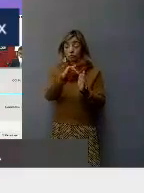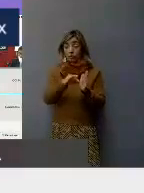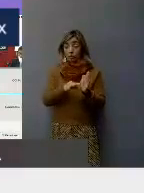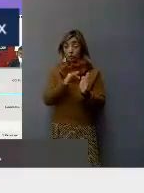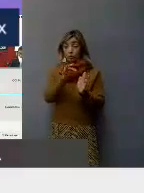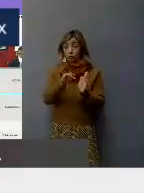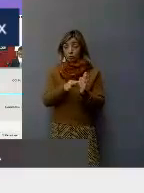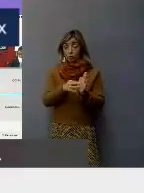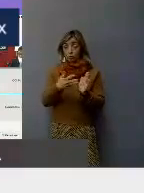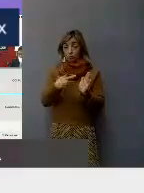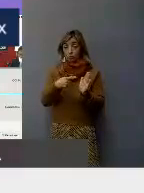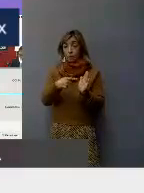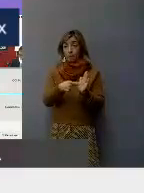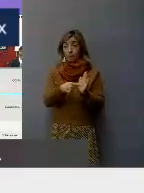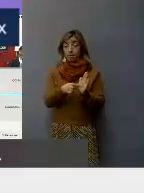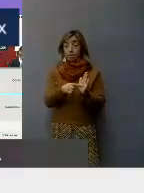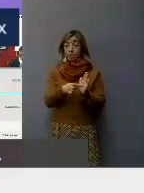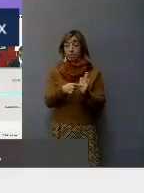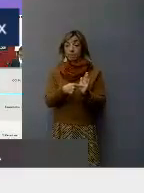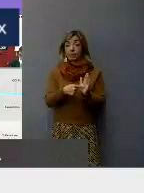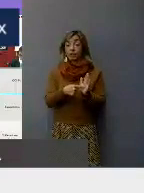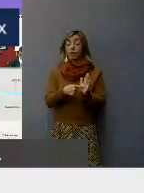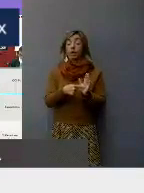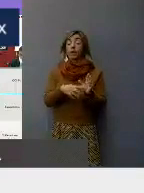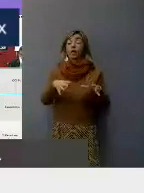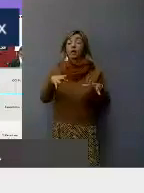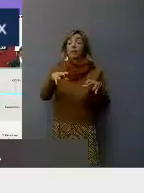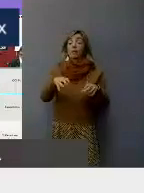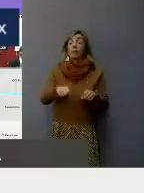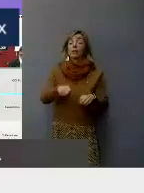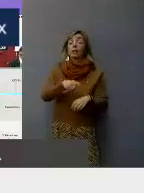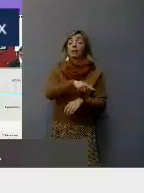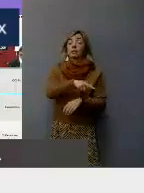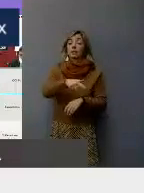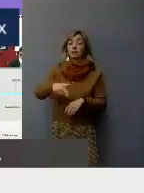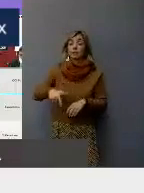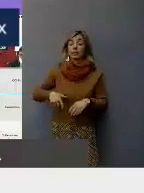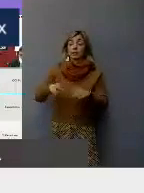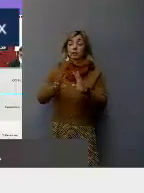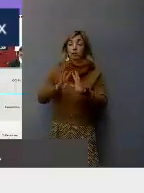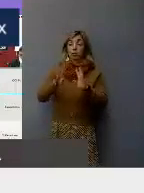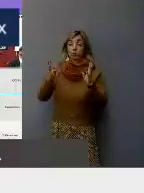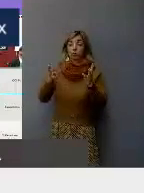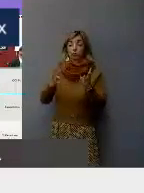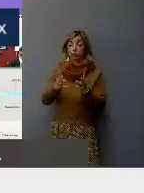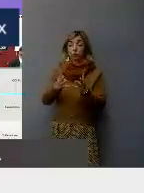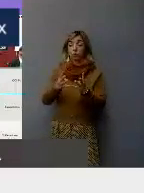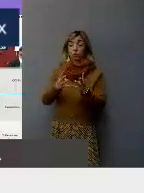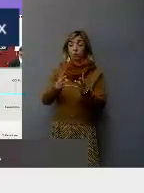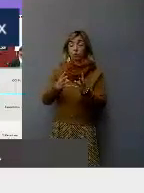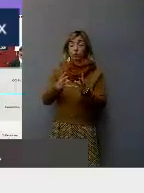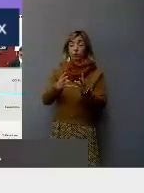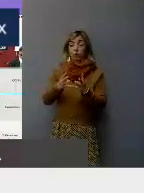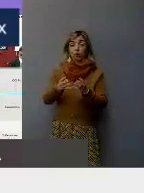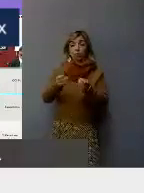l'ordine del giorno impegna sindaca giunta attivare iniziative urgenti nei confronti del